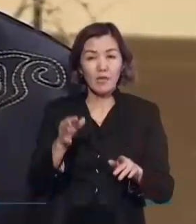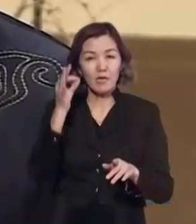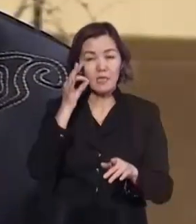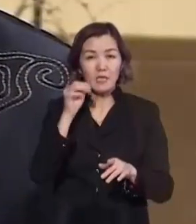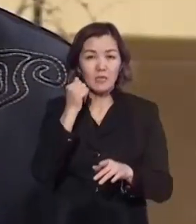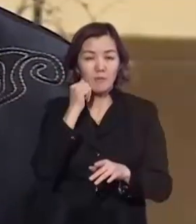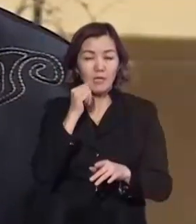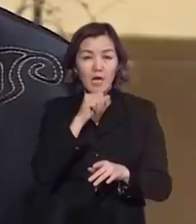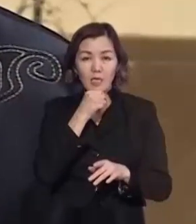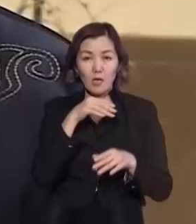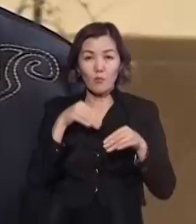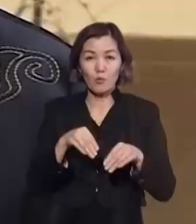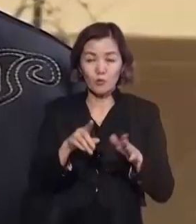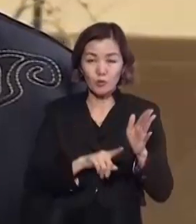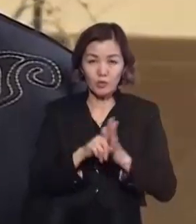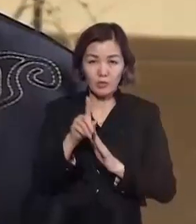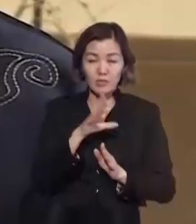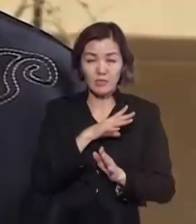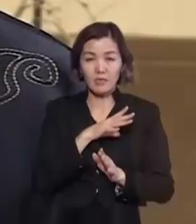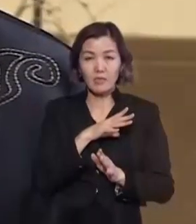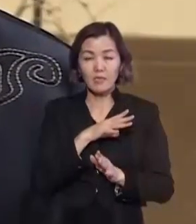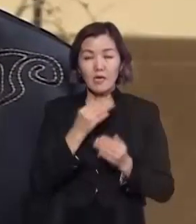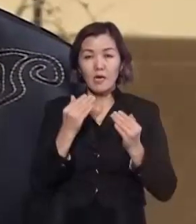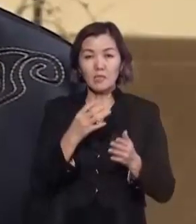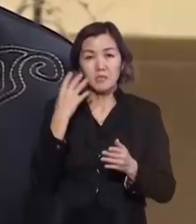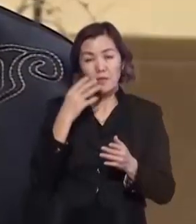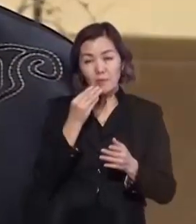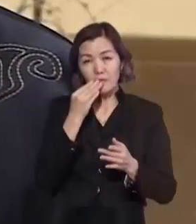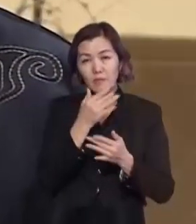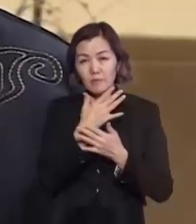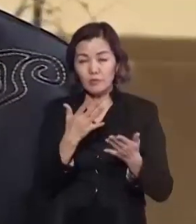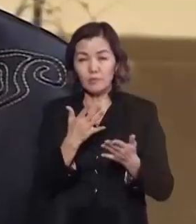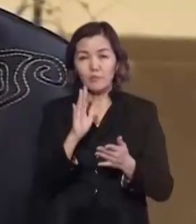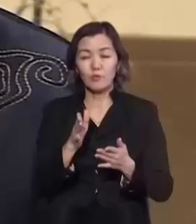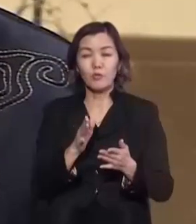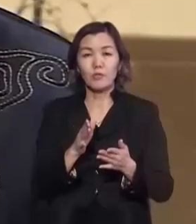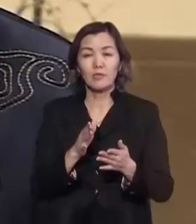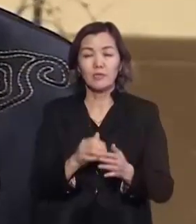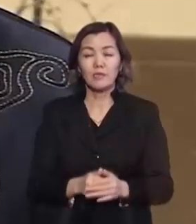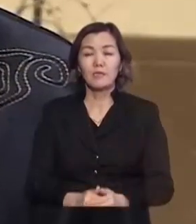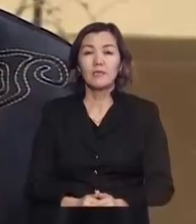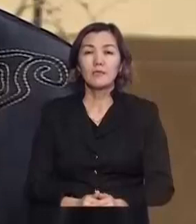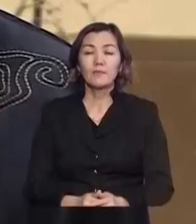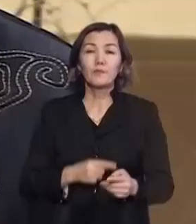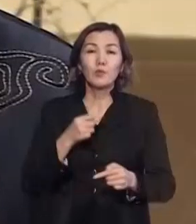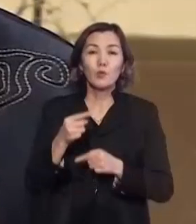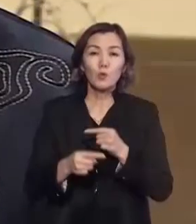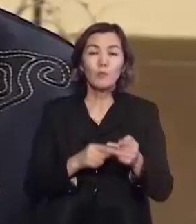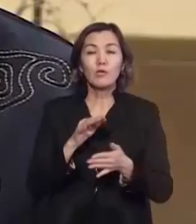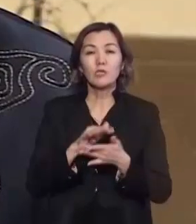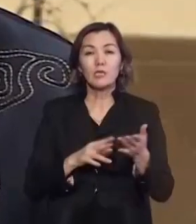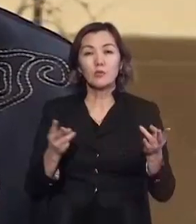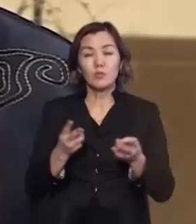атам отырғызған ағаш еді. Соның жемісін жеп жатырмыз дейді. Ол содан ғой енді, ол керемет нәрсе ғой, атта